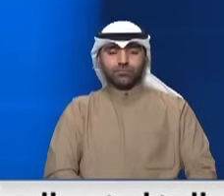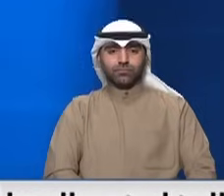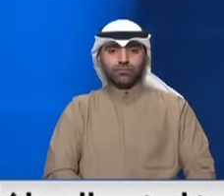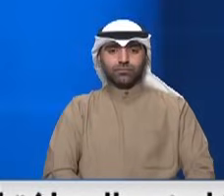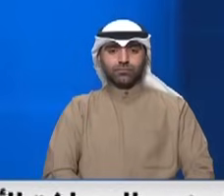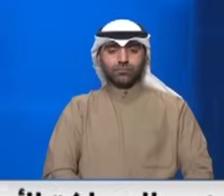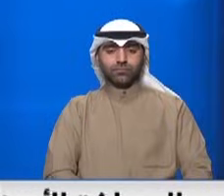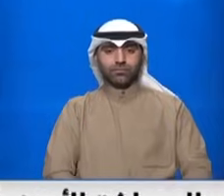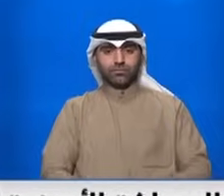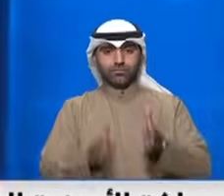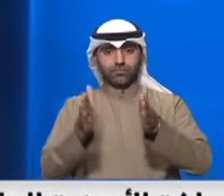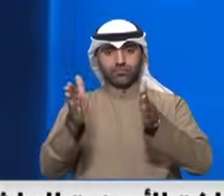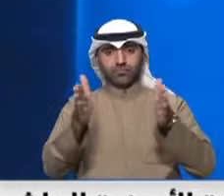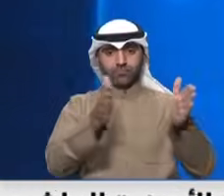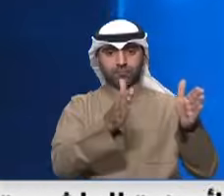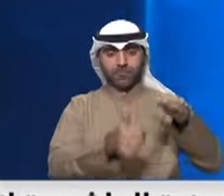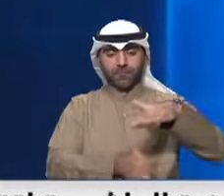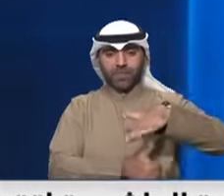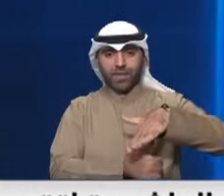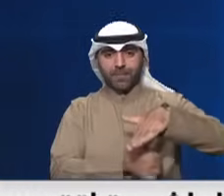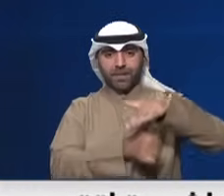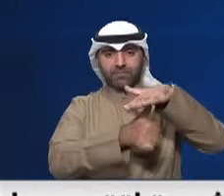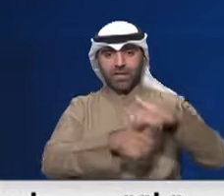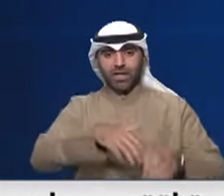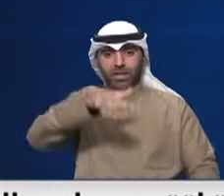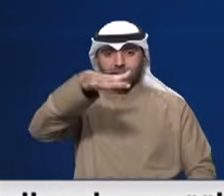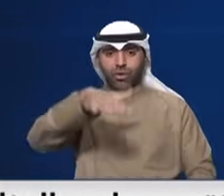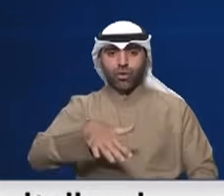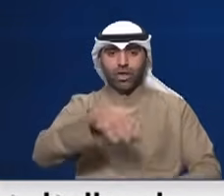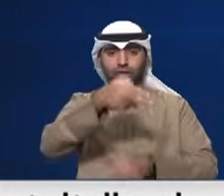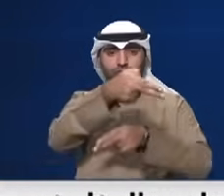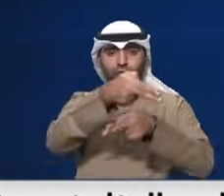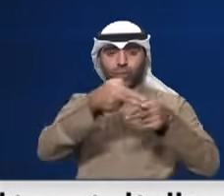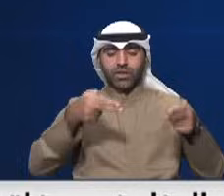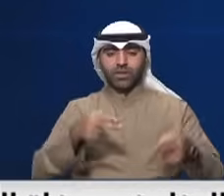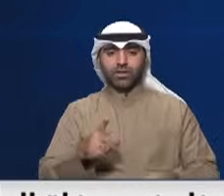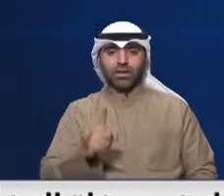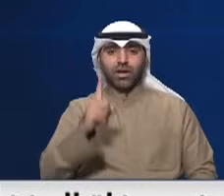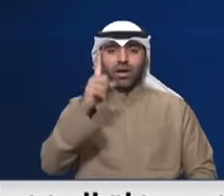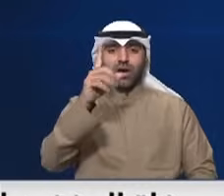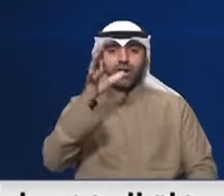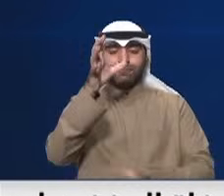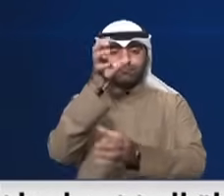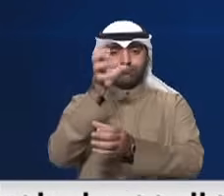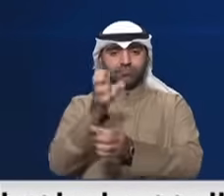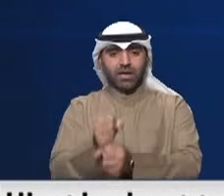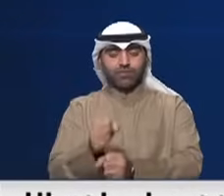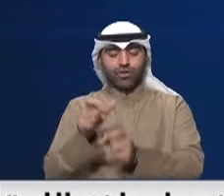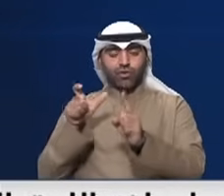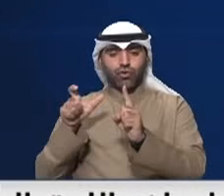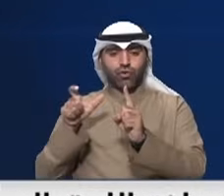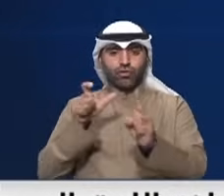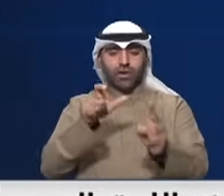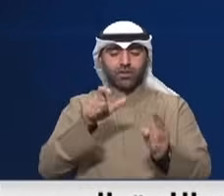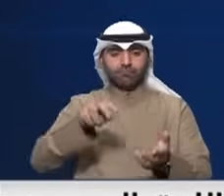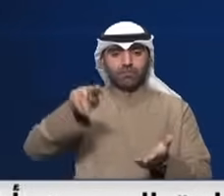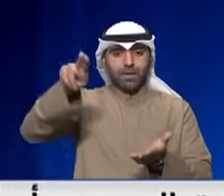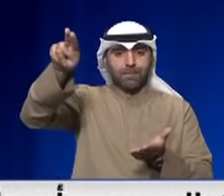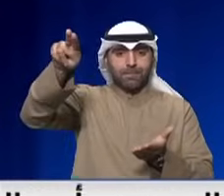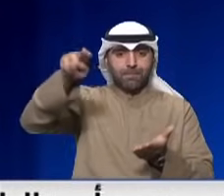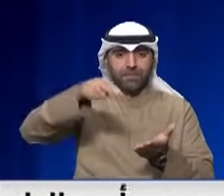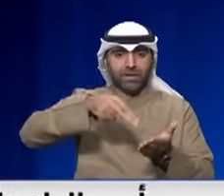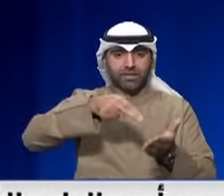تلقى حضره صاحب السمو امير البلاد الشيخ مشعل الاحمد الجابر الصباح حفظه الله ورعاه رساله